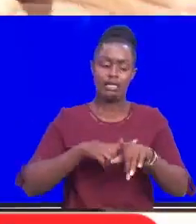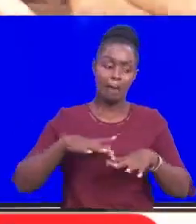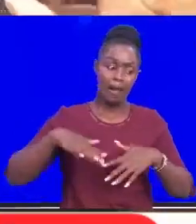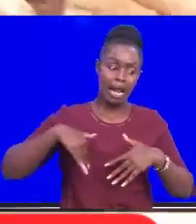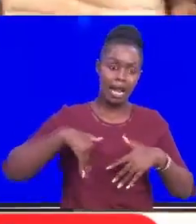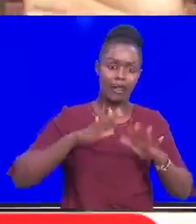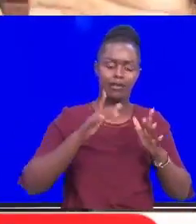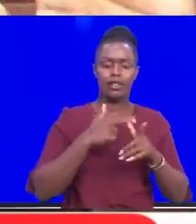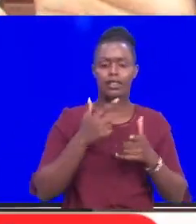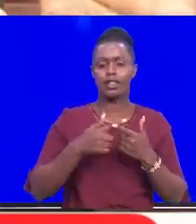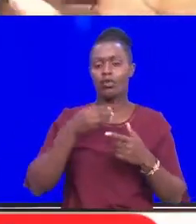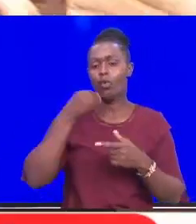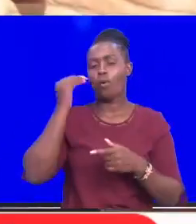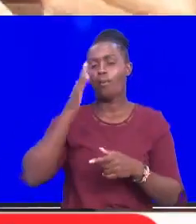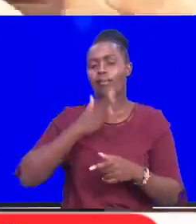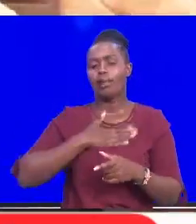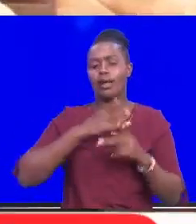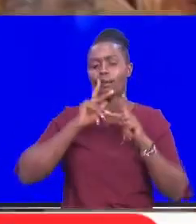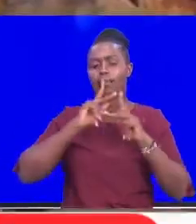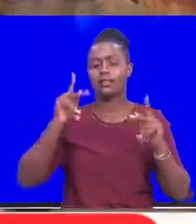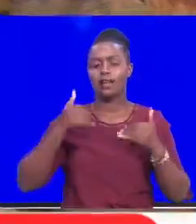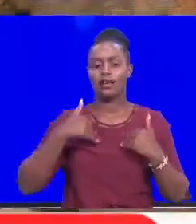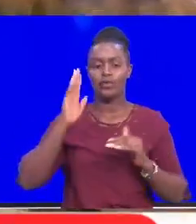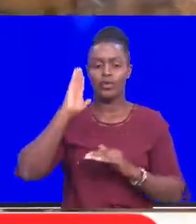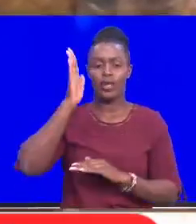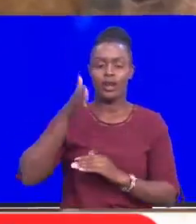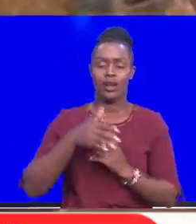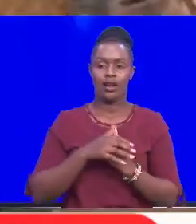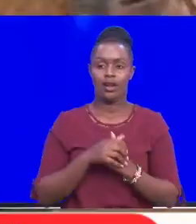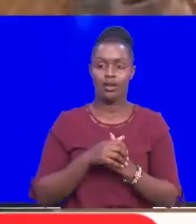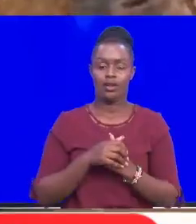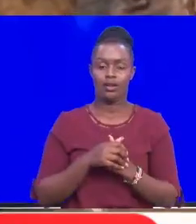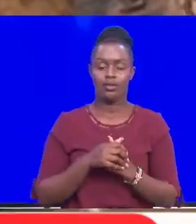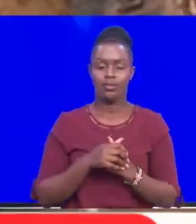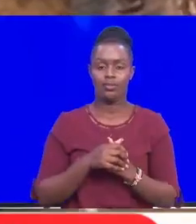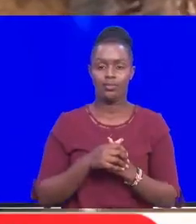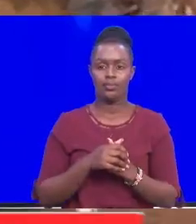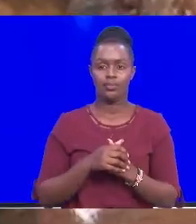itatulia. Njumi nime tayari, nimeona niyo shinda. Arnold Adidi, TV 47.